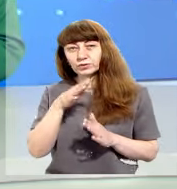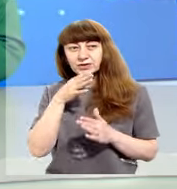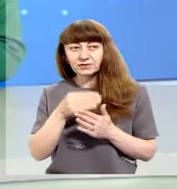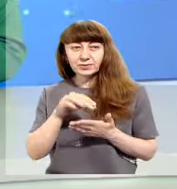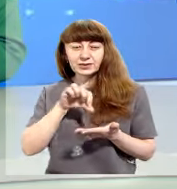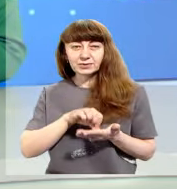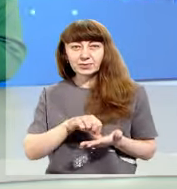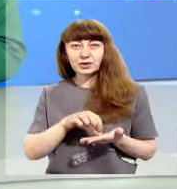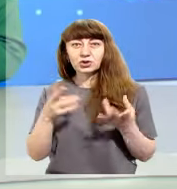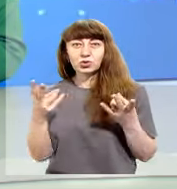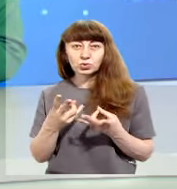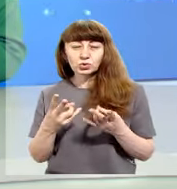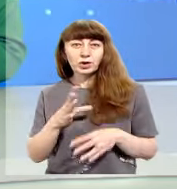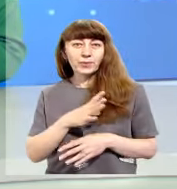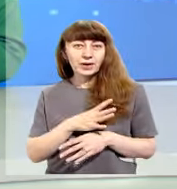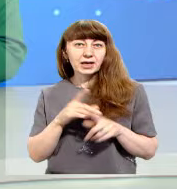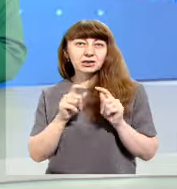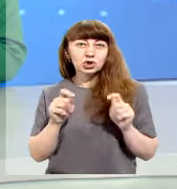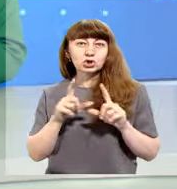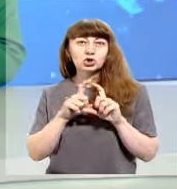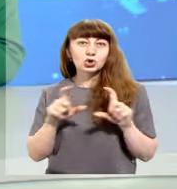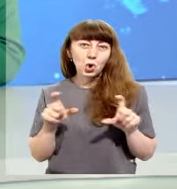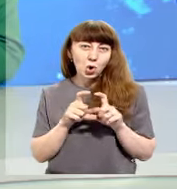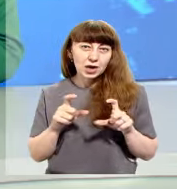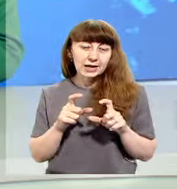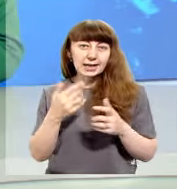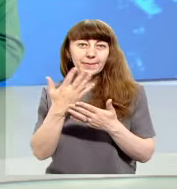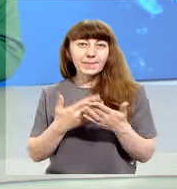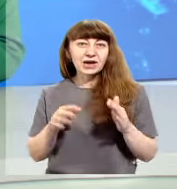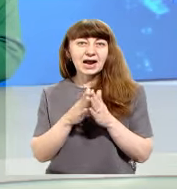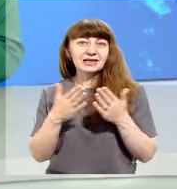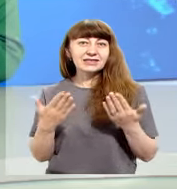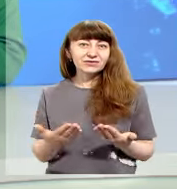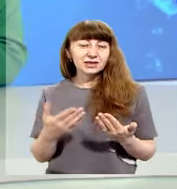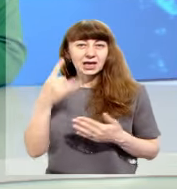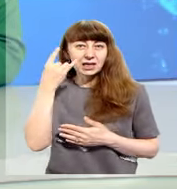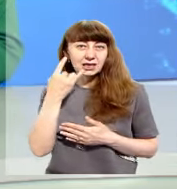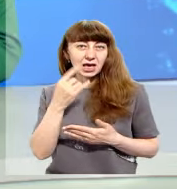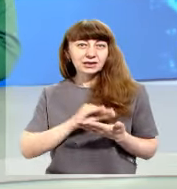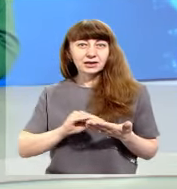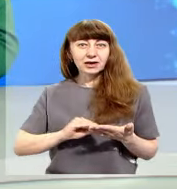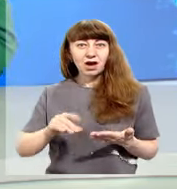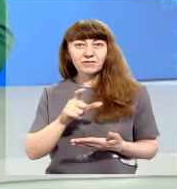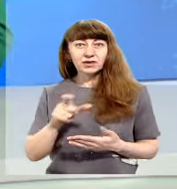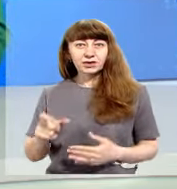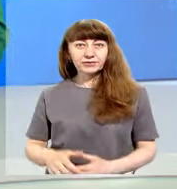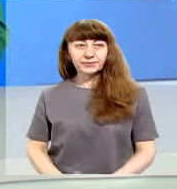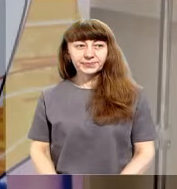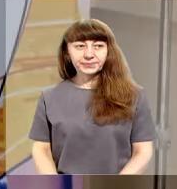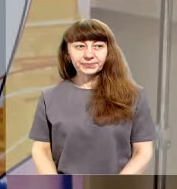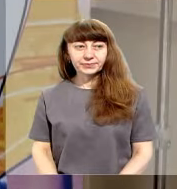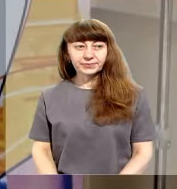исполнениями участникам необходимо раскрыть школьную тематику произведений казахстанских авторов. Подробнее расскажет Маргарита Иванова.